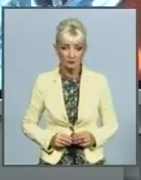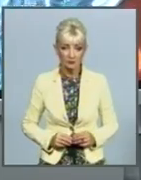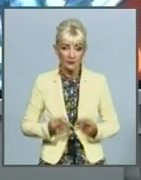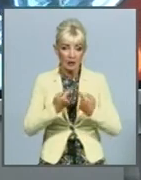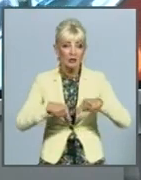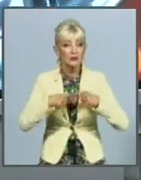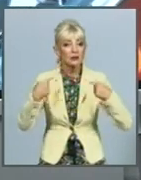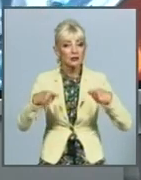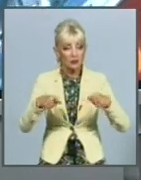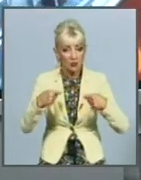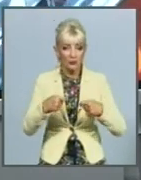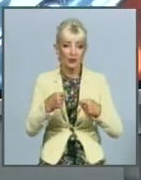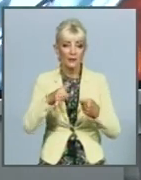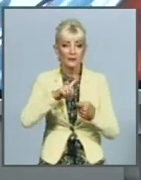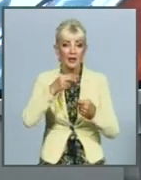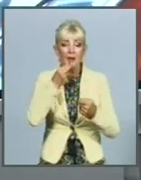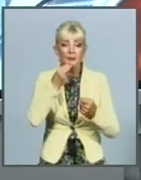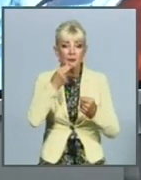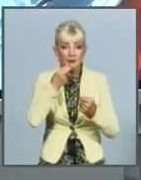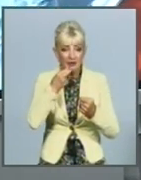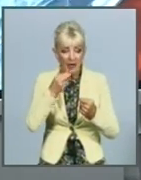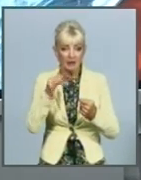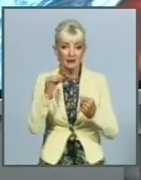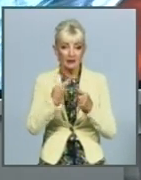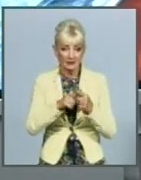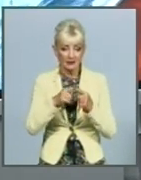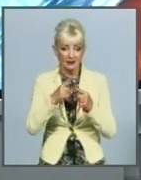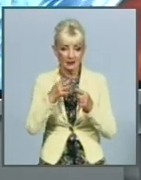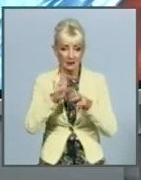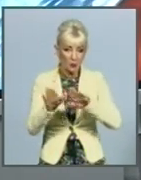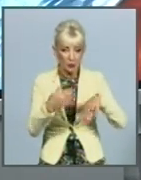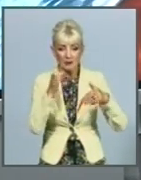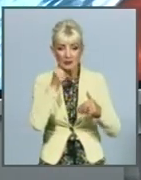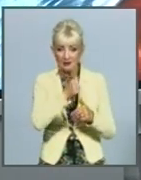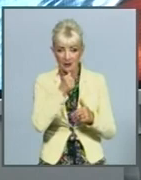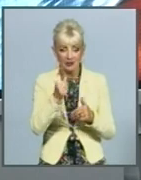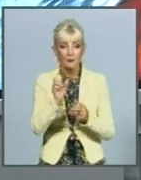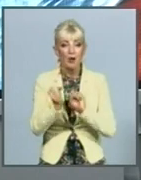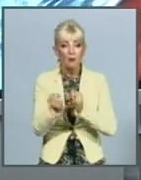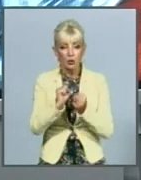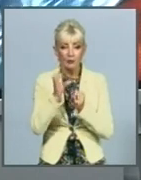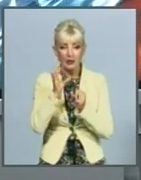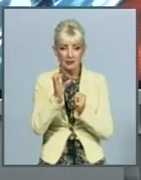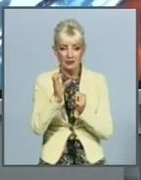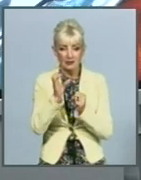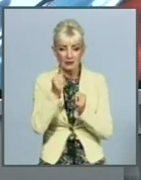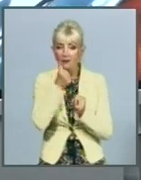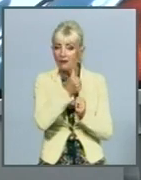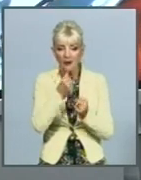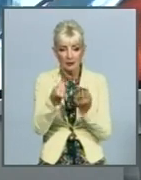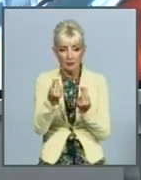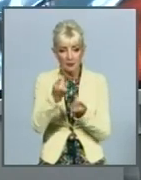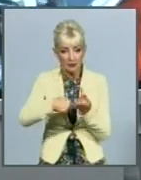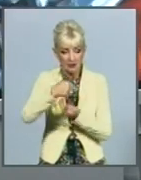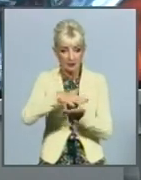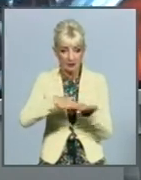Сфера торгівлі, громадського харчування та послуг виходить з тіні. Боротьба з нелегальним бізнесом продовжується. Наразі зміни